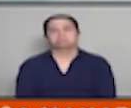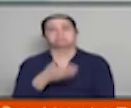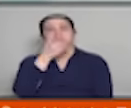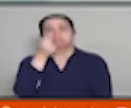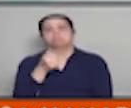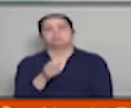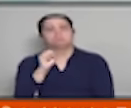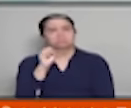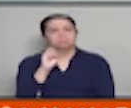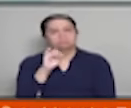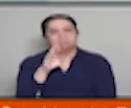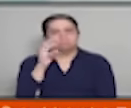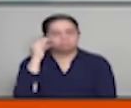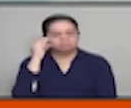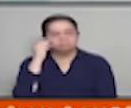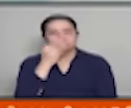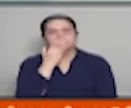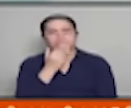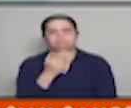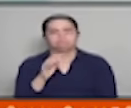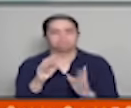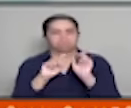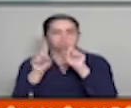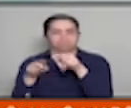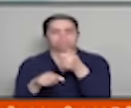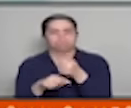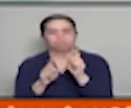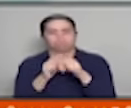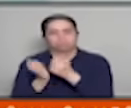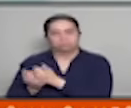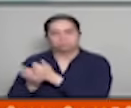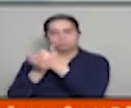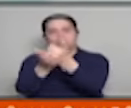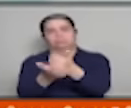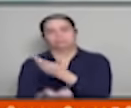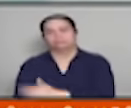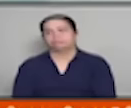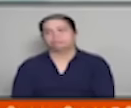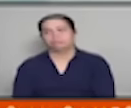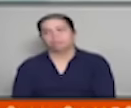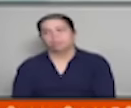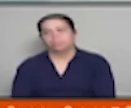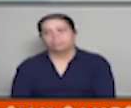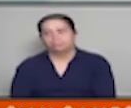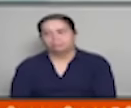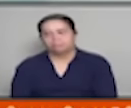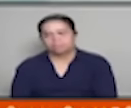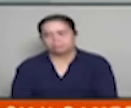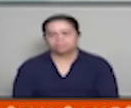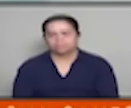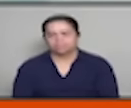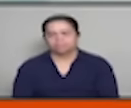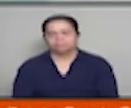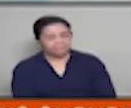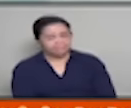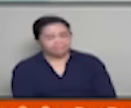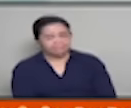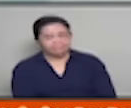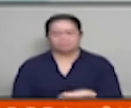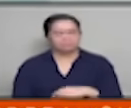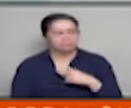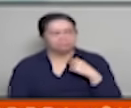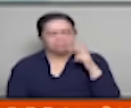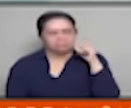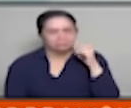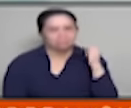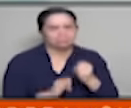siguro. Sir Macaraig, salamat po. Darating po kami dyan para tulungan sila itong mga nandito sa amin. Ano po? Sige po, yes sir. Chairman? Yes sir.